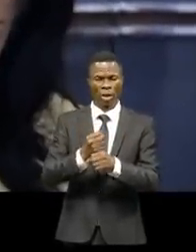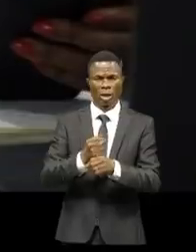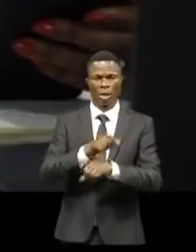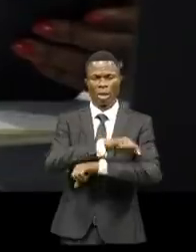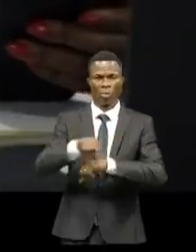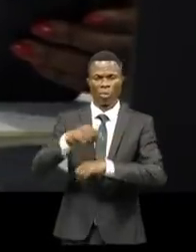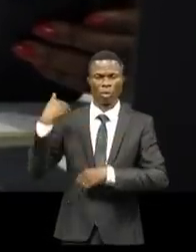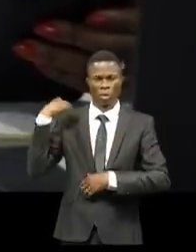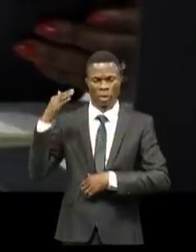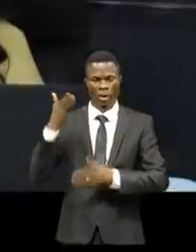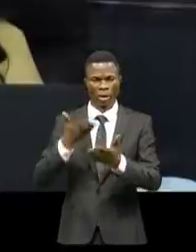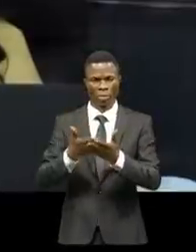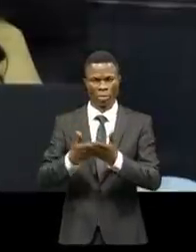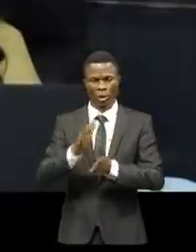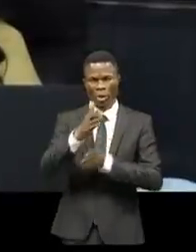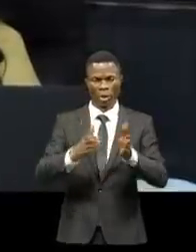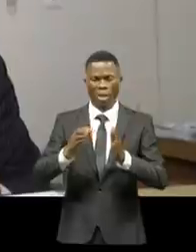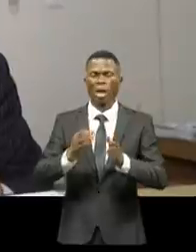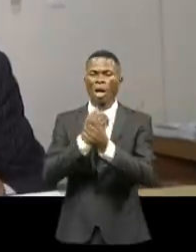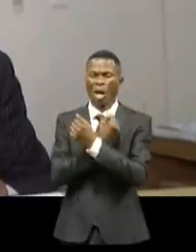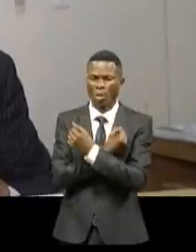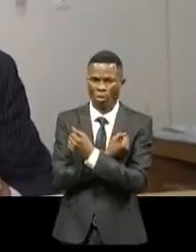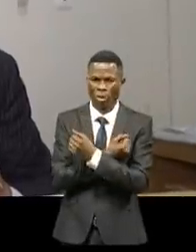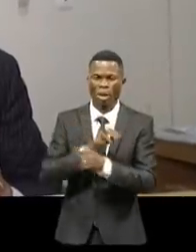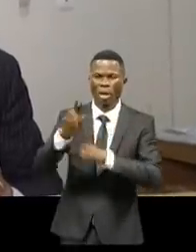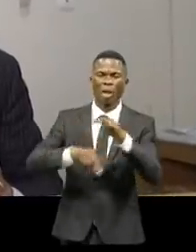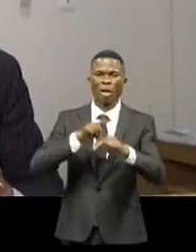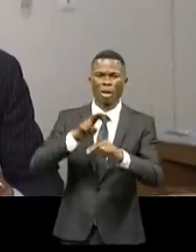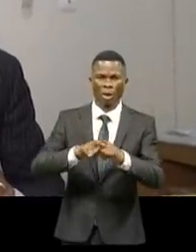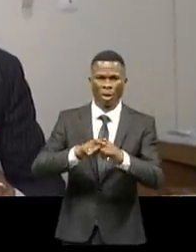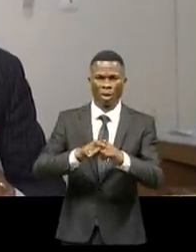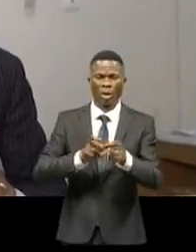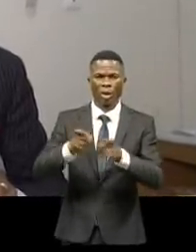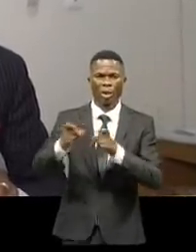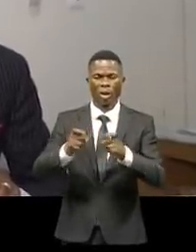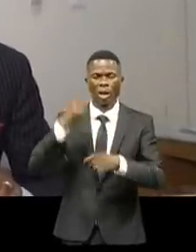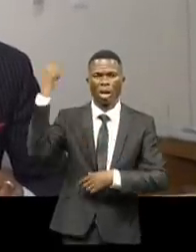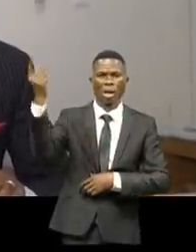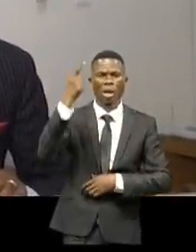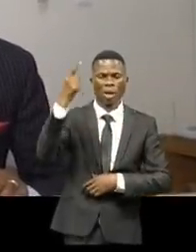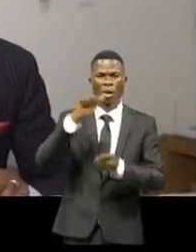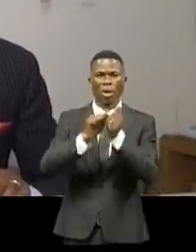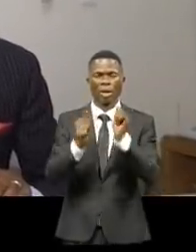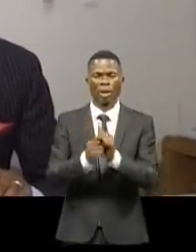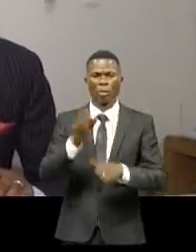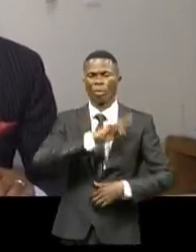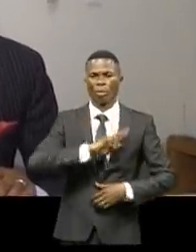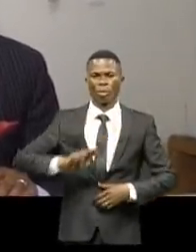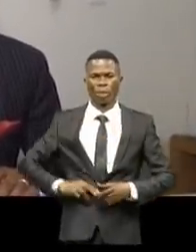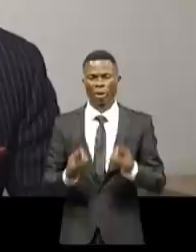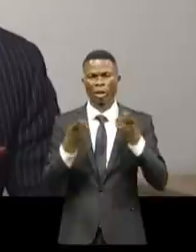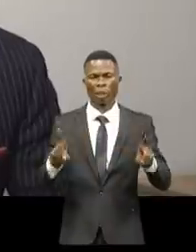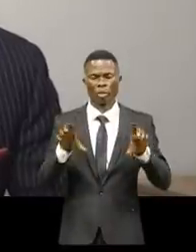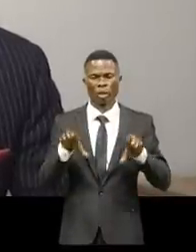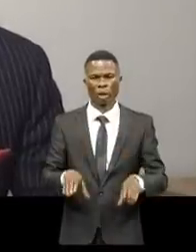établissement public dénommé Caisse de solidarité nationale et de gestion humanitaire de catastrophes en République démocratique